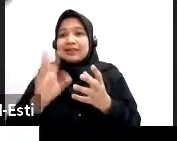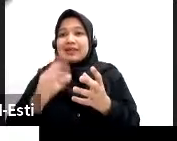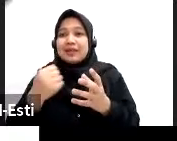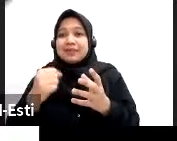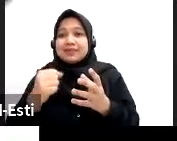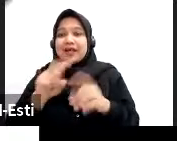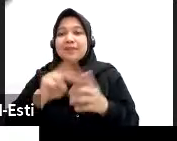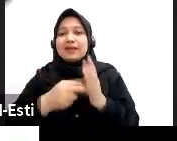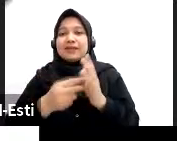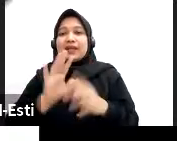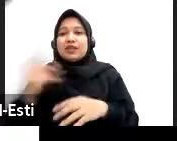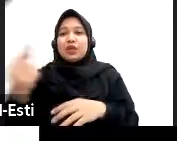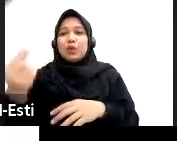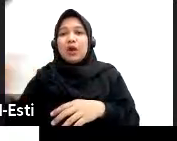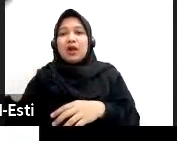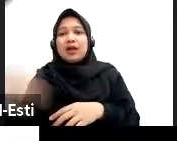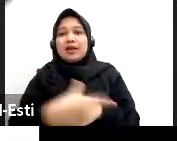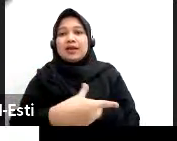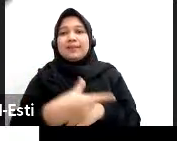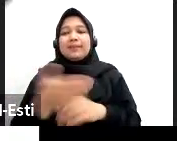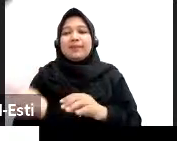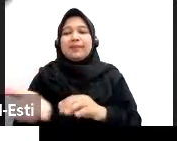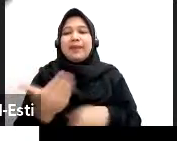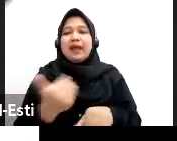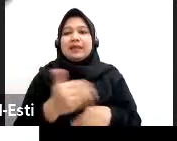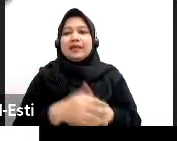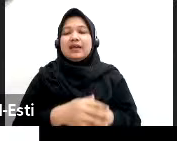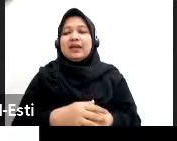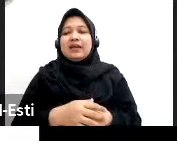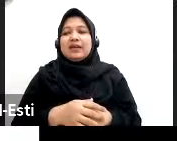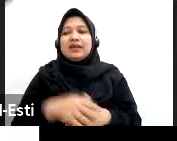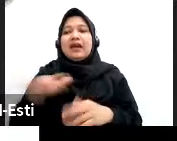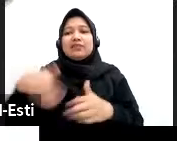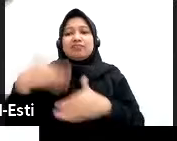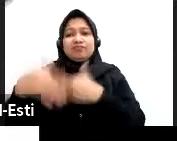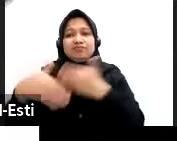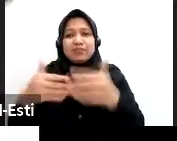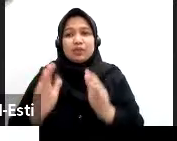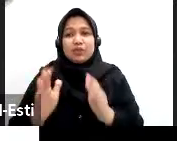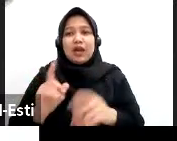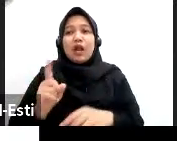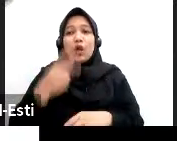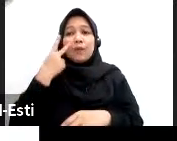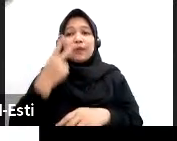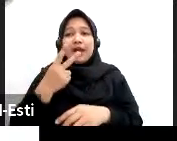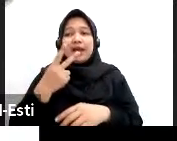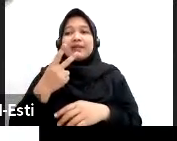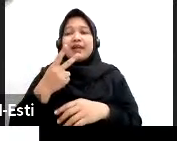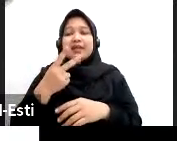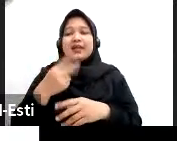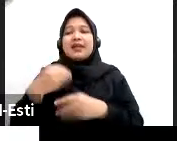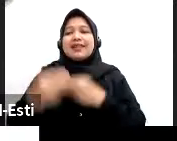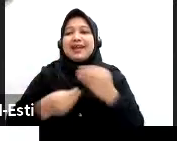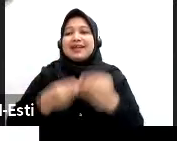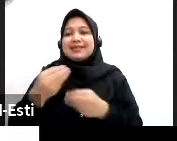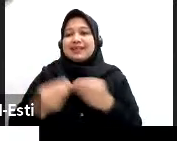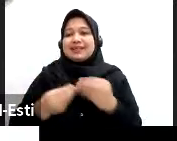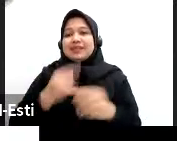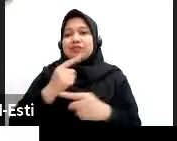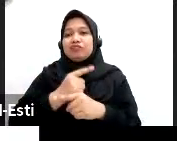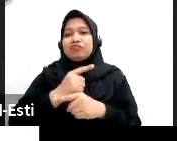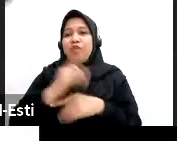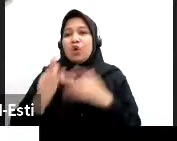dibalik kembalikan dan hal ini sudah berjalan dan saya kira kalau melihat kala transaksi di ecommerce yang mungkin sehari